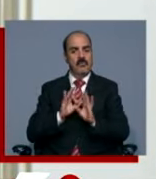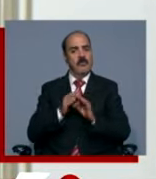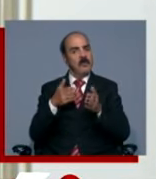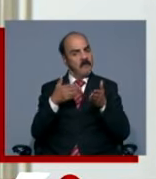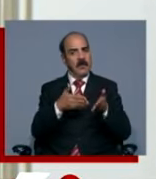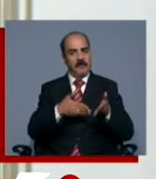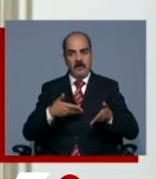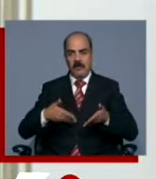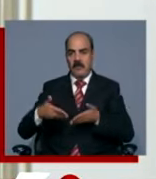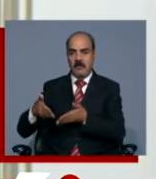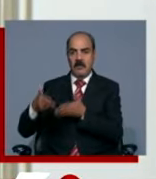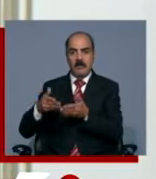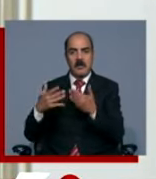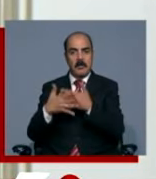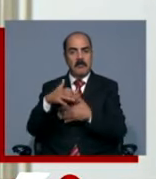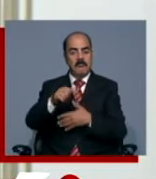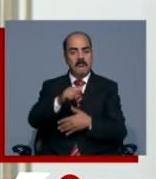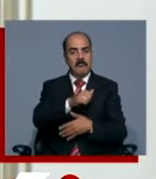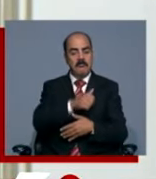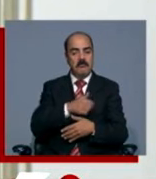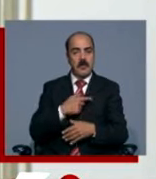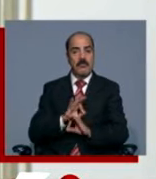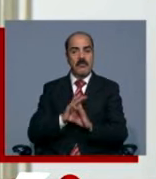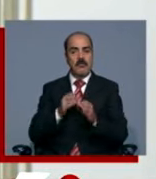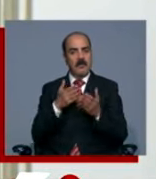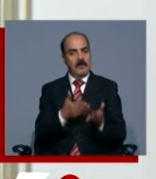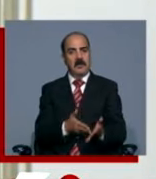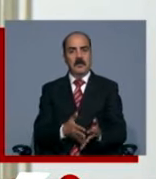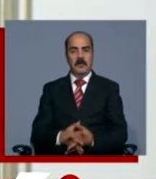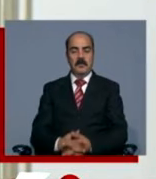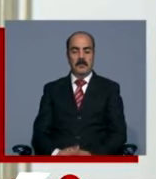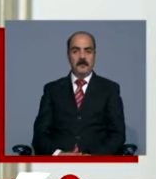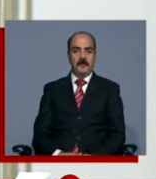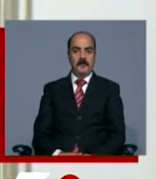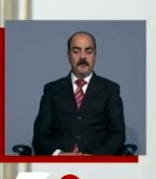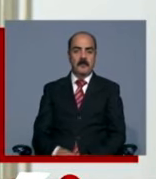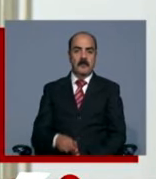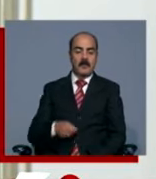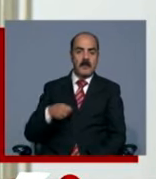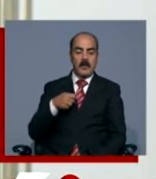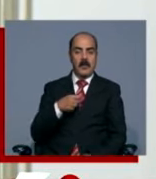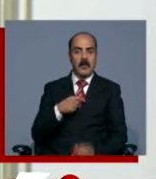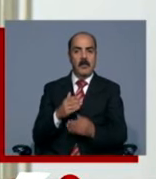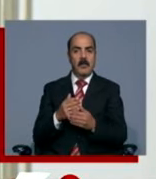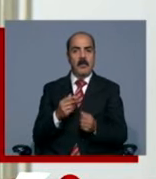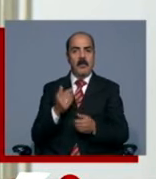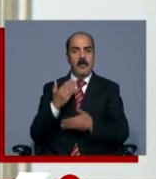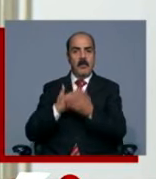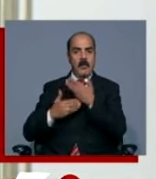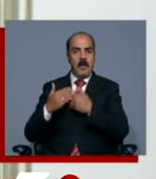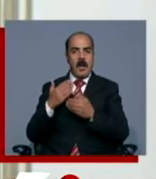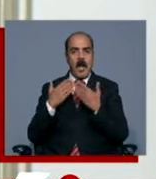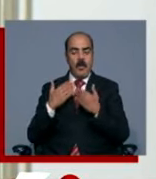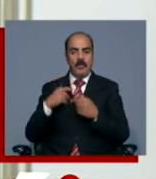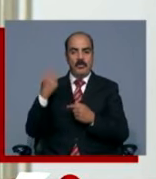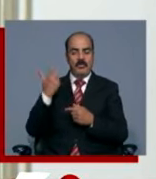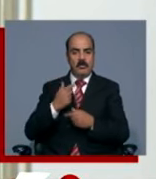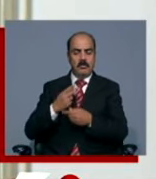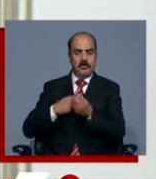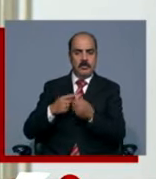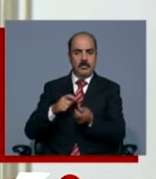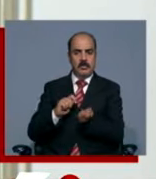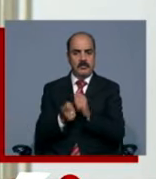اقتصادية واستثمارية هائلة لا سيما في مجالات الطاقة المتجددة والتحول